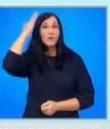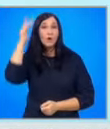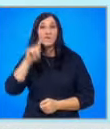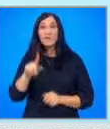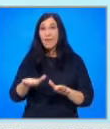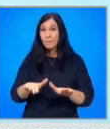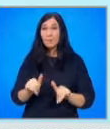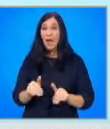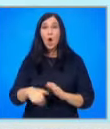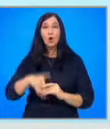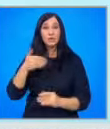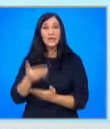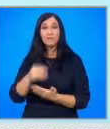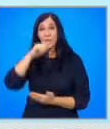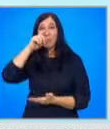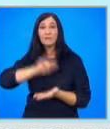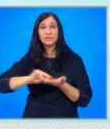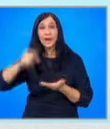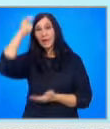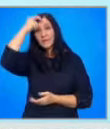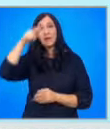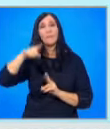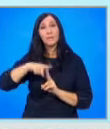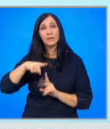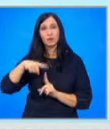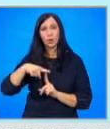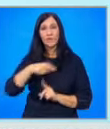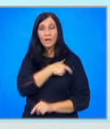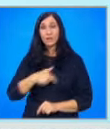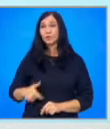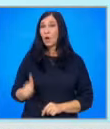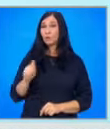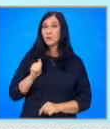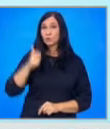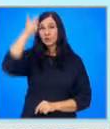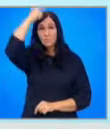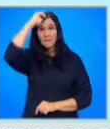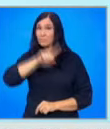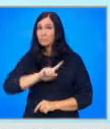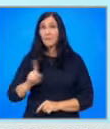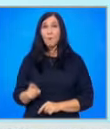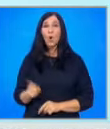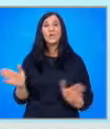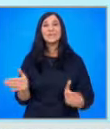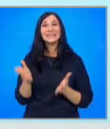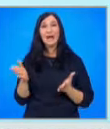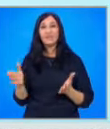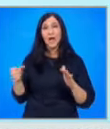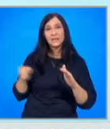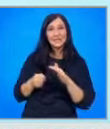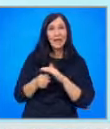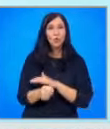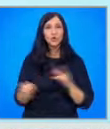Държавният глава не прие оставката на главния секретар на МВР Петър Тодоров. Националната сигурност и МВР не могат да стават заложник